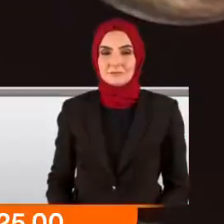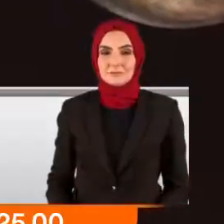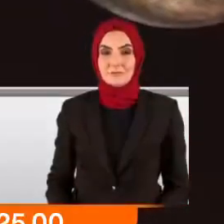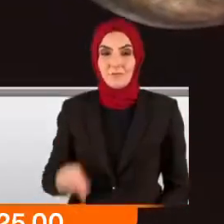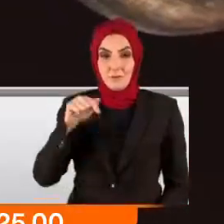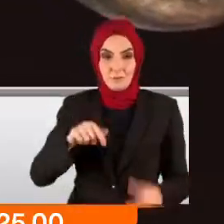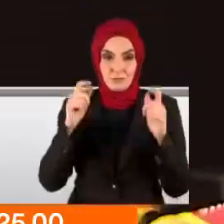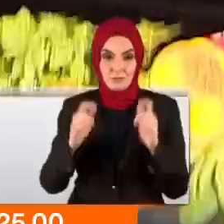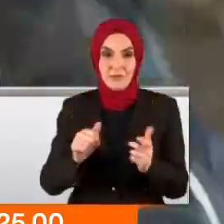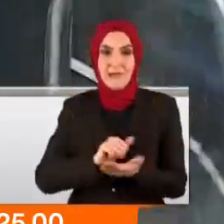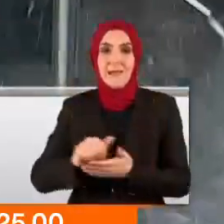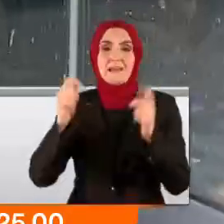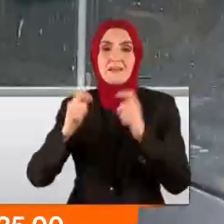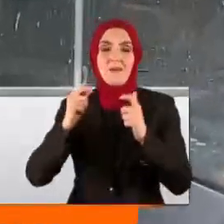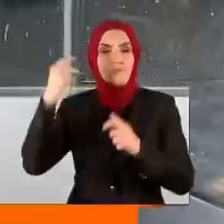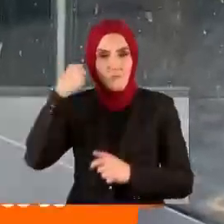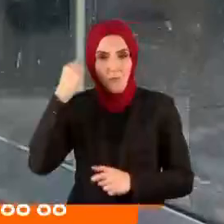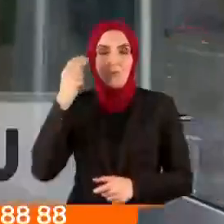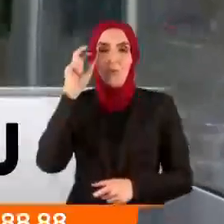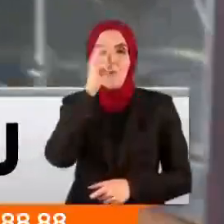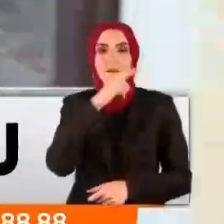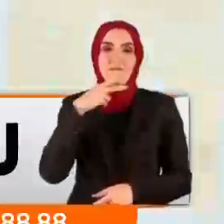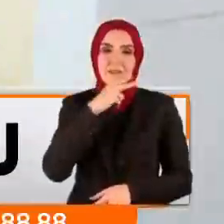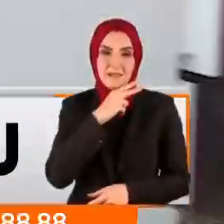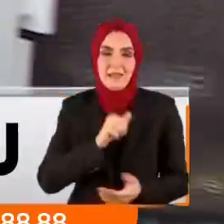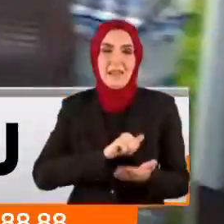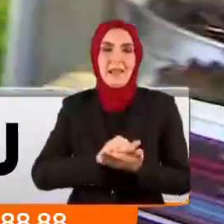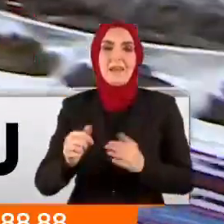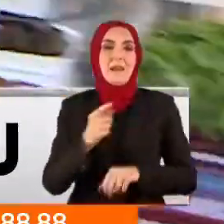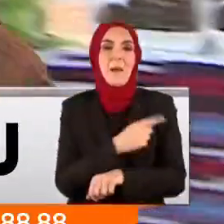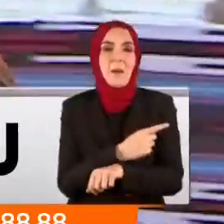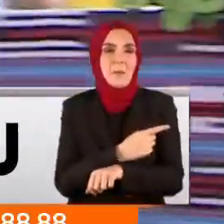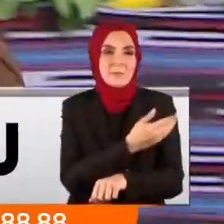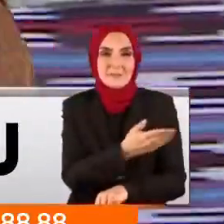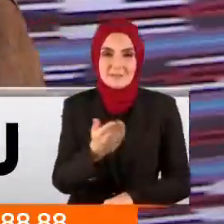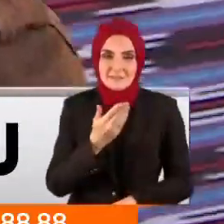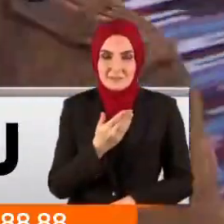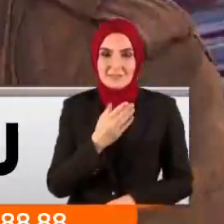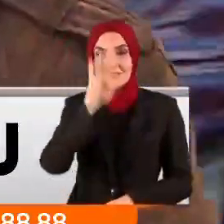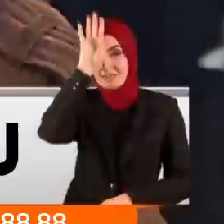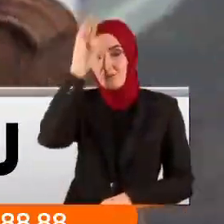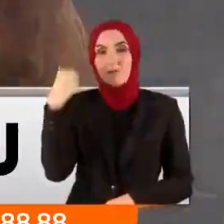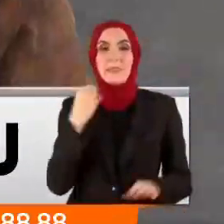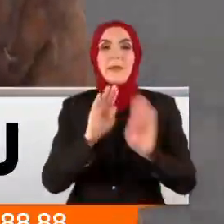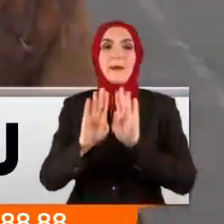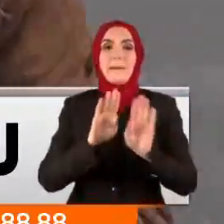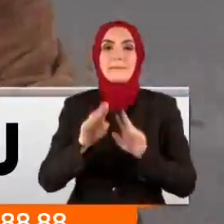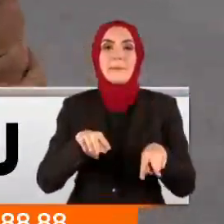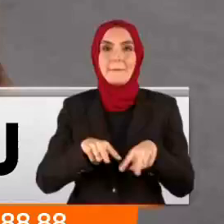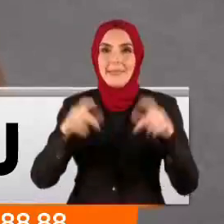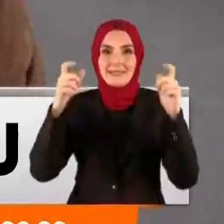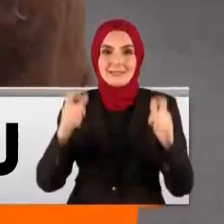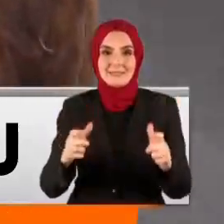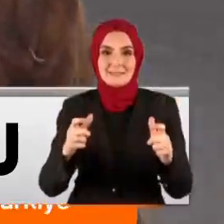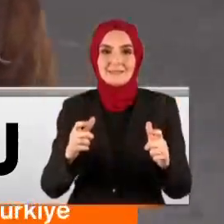Burada her yer bordo mavi, her yer hamsi tava, her yer muhlama. İstanbul Yenikapı miting alanı adeta küçük bir